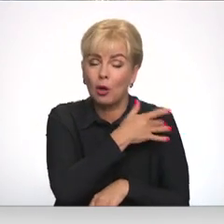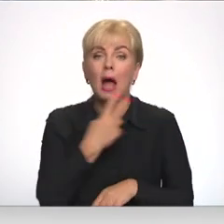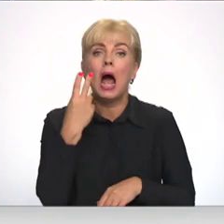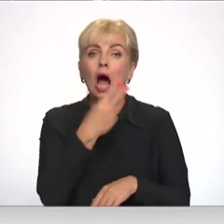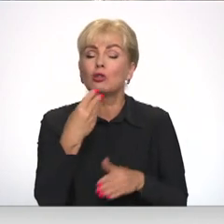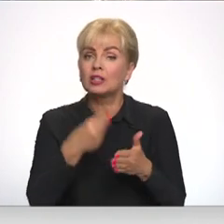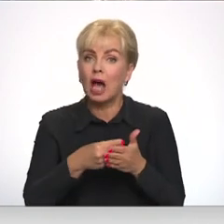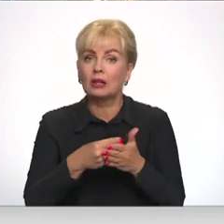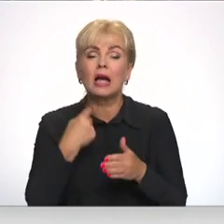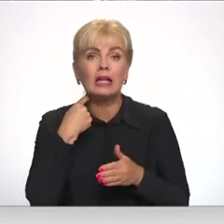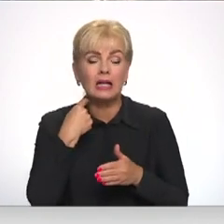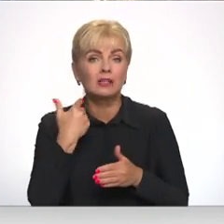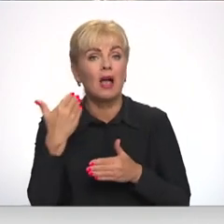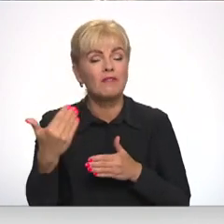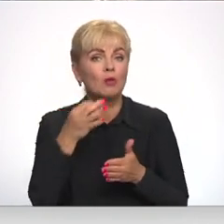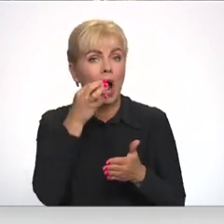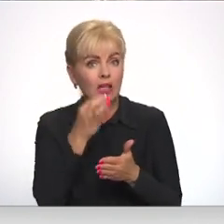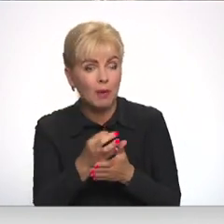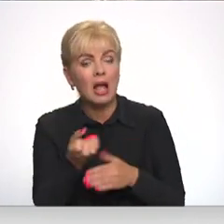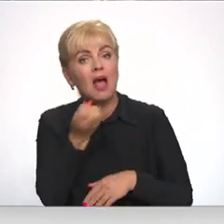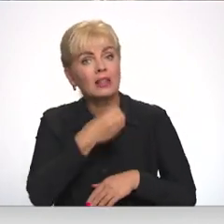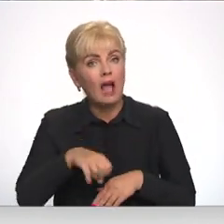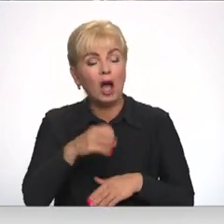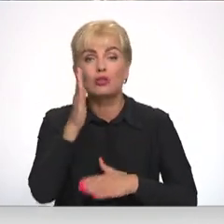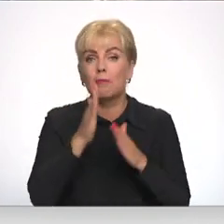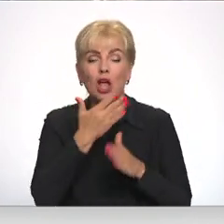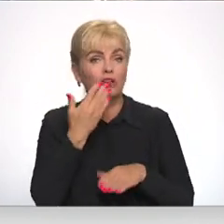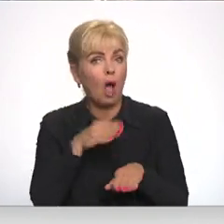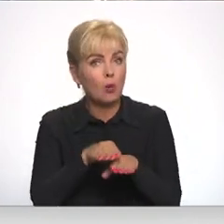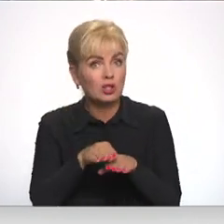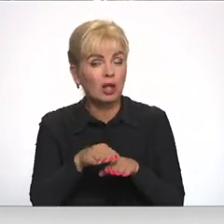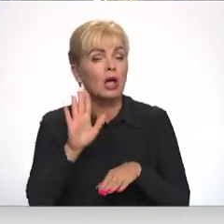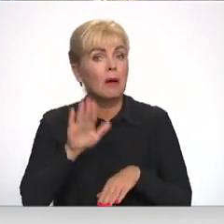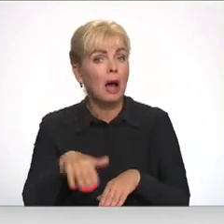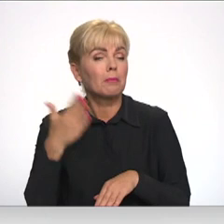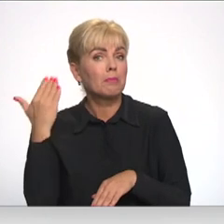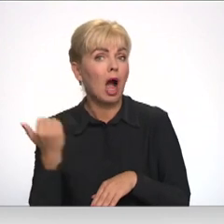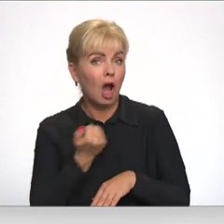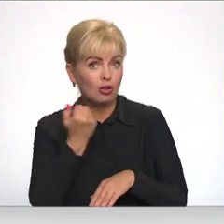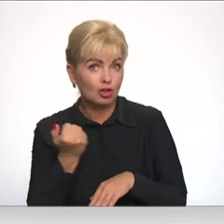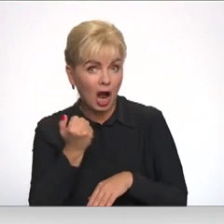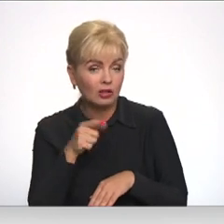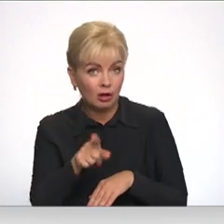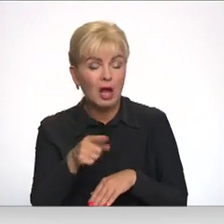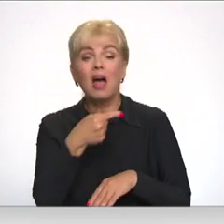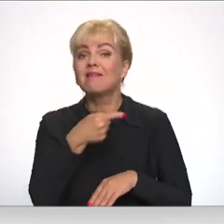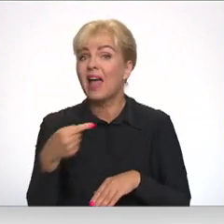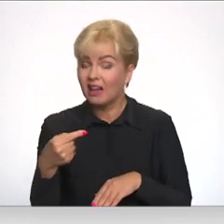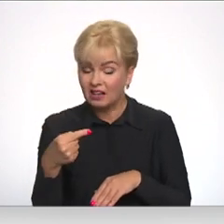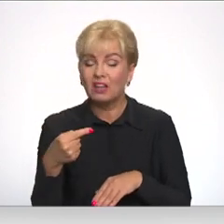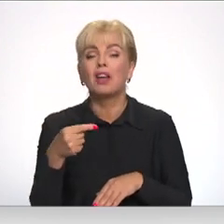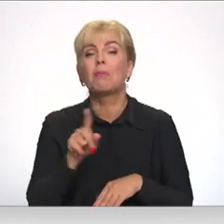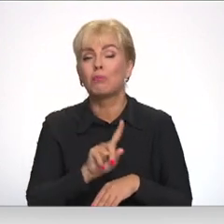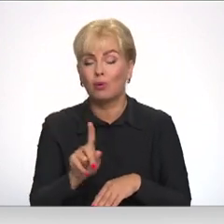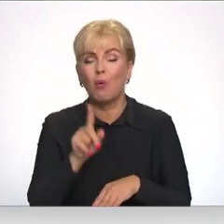cenas Rīgas mežu pārvaldības parkos, dārzos un mežos nav salīdzināmas ar pagājušo gadu. Kā negatīvais faktors mums,